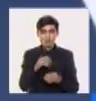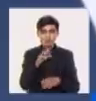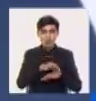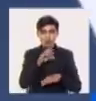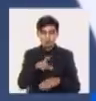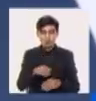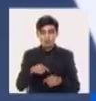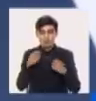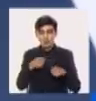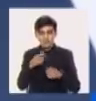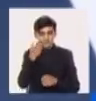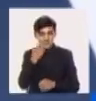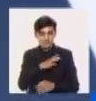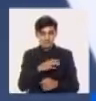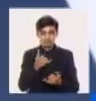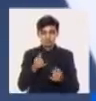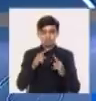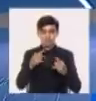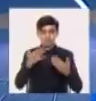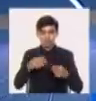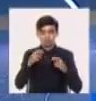ұсталды. Тергеу амалдары басталды.